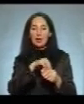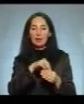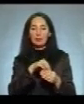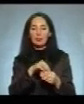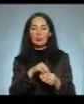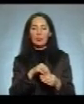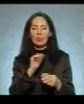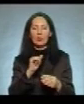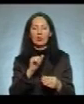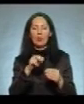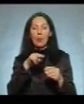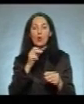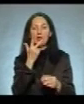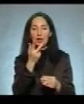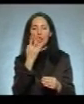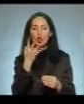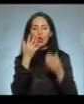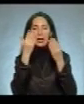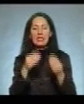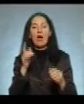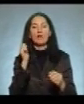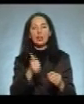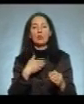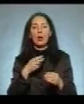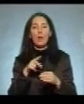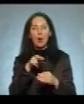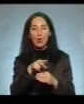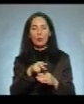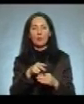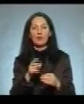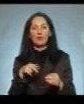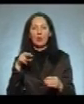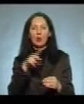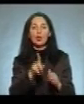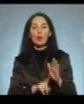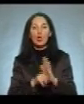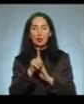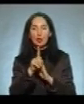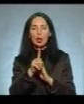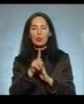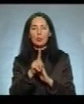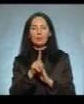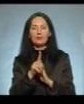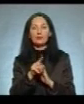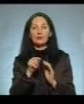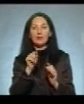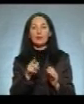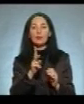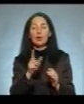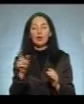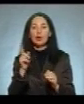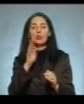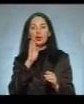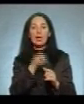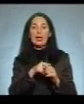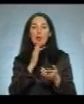По 3-4 дня в тиждень ми приходимо. Приходимо спочатку, якби ті, що мають вільний час. А